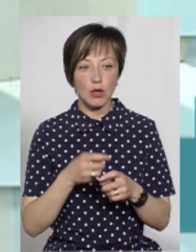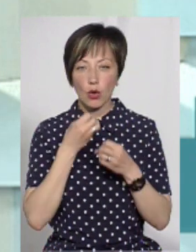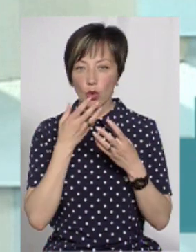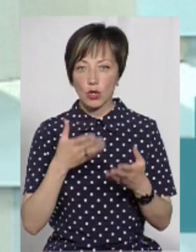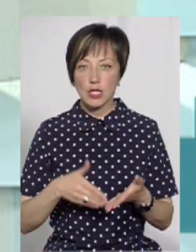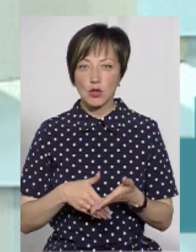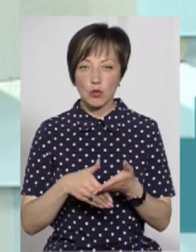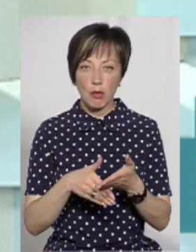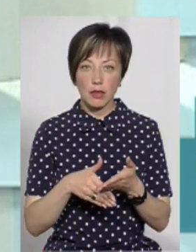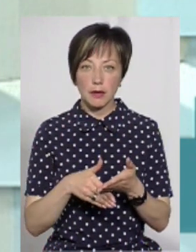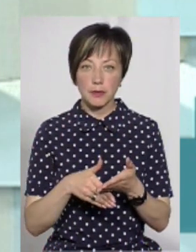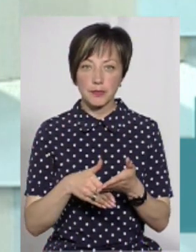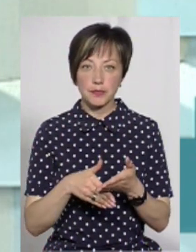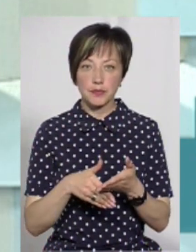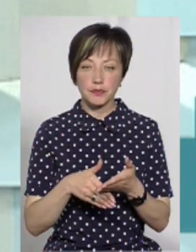хороший інструмент.